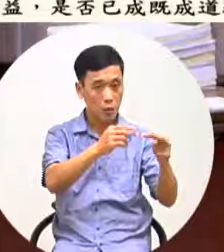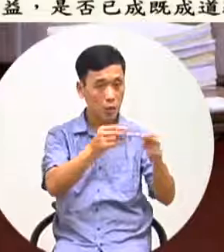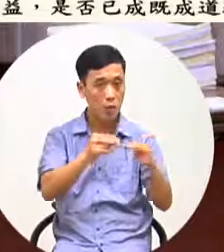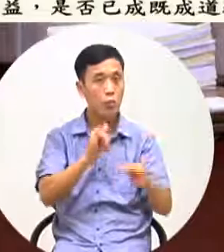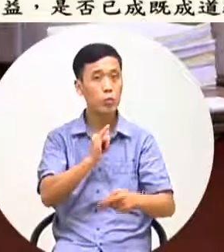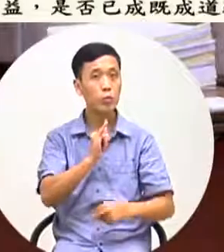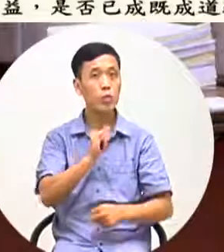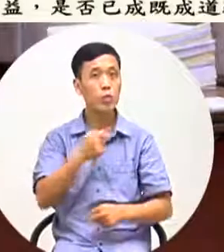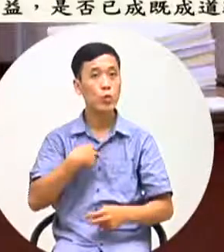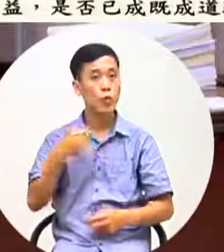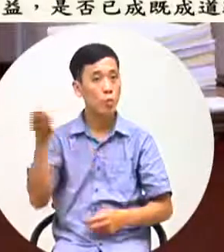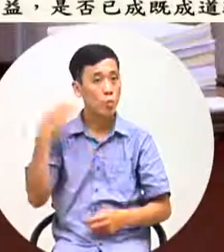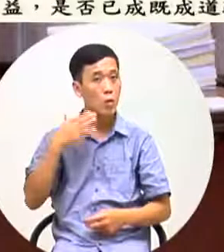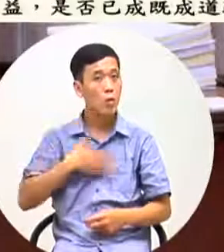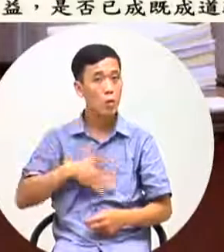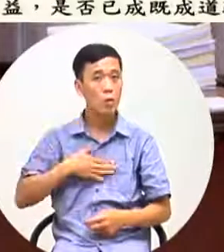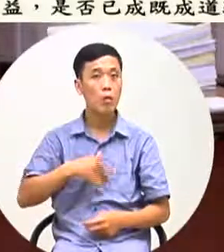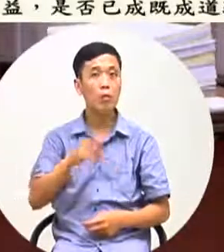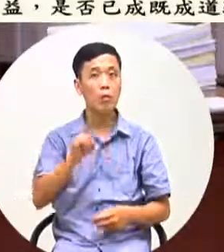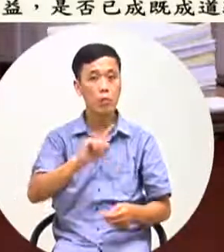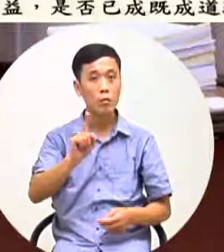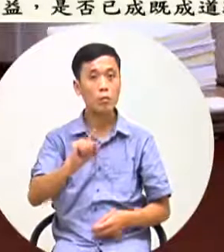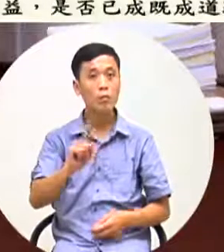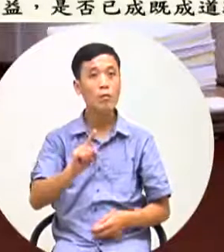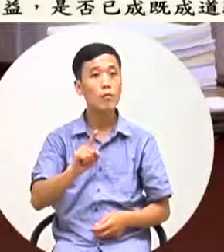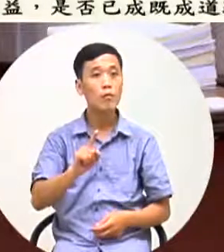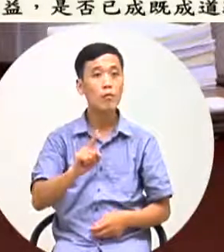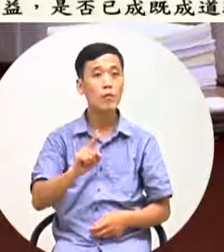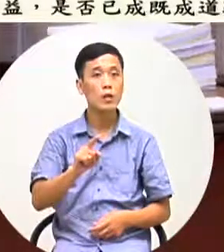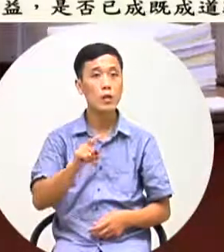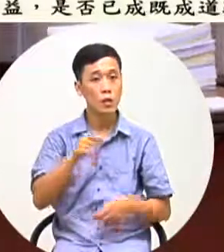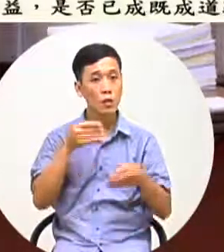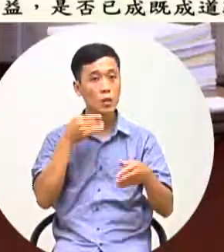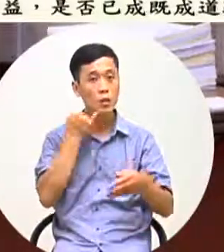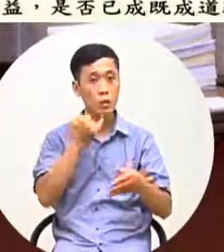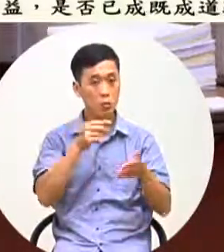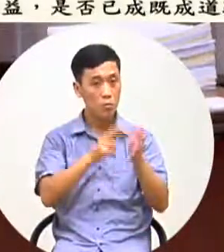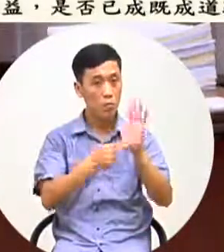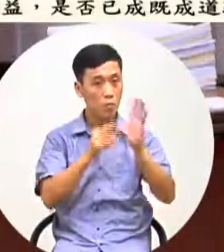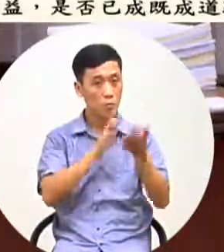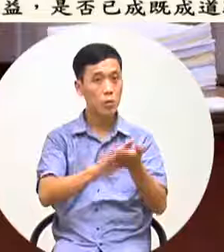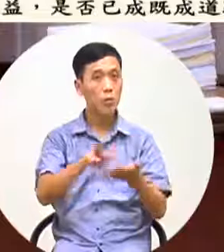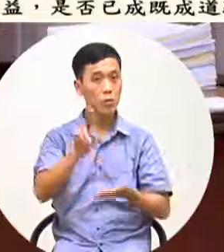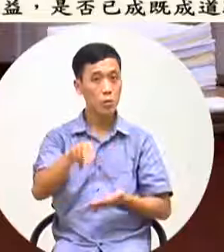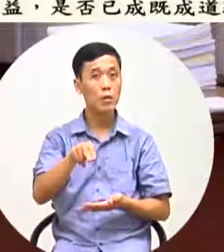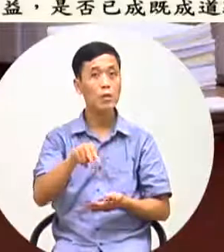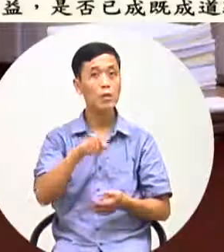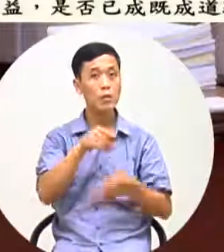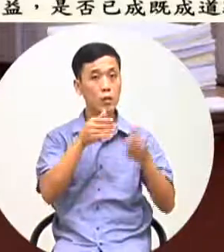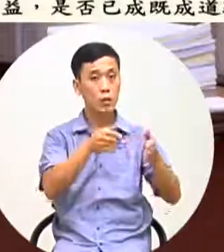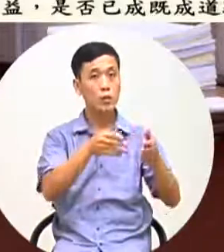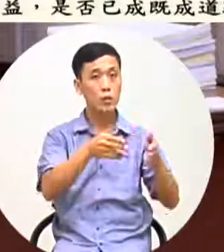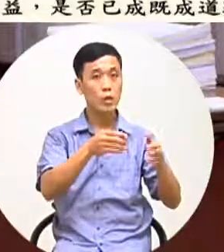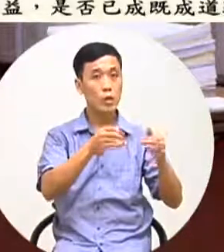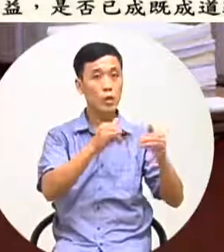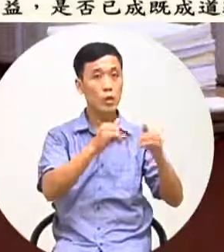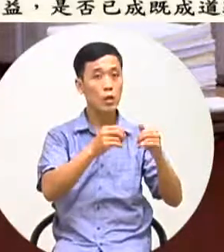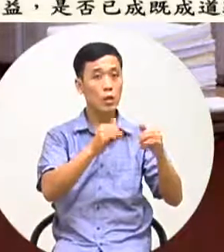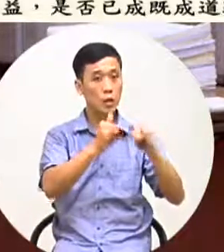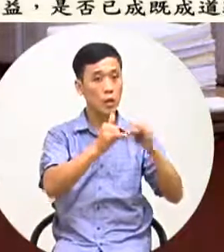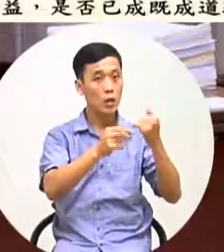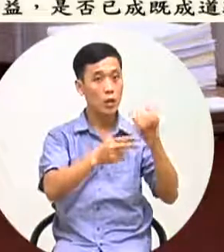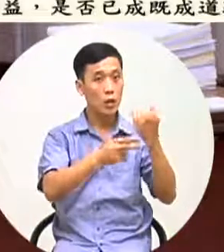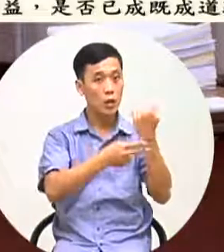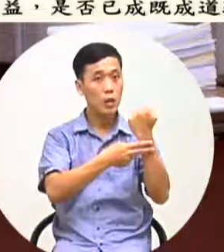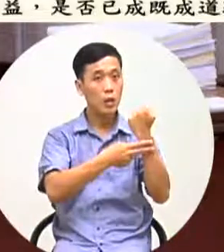对吼？已经是会当处理啊。啊，即个咱即个副家里即个乡亲啊嘛足欢喜，啊，所以咪来旁听的，哦，啊，那边来咱